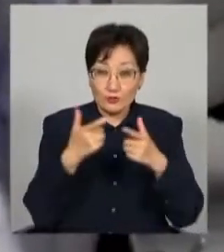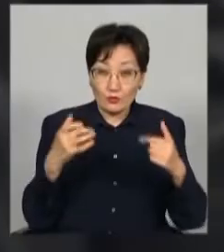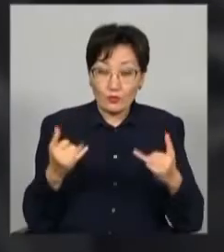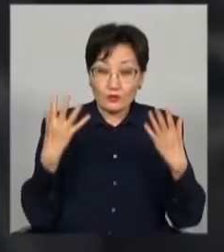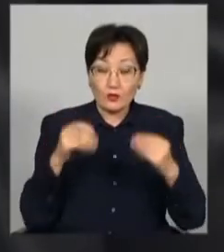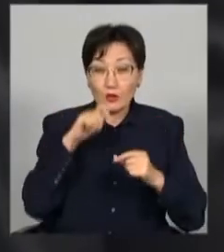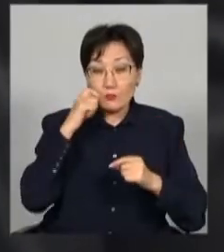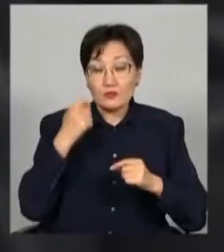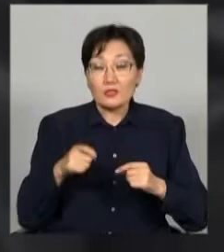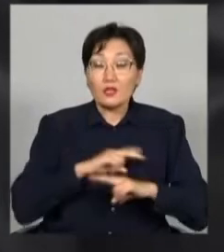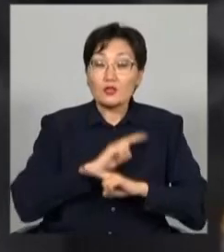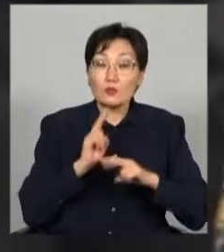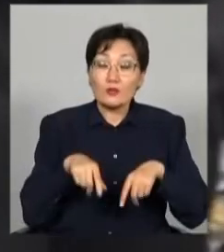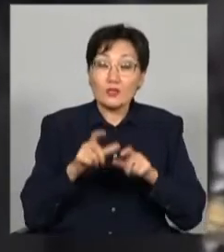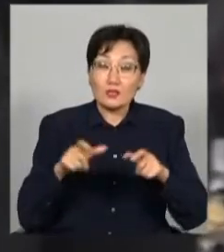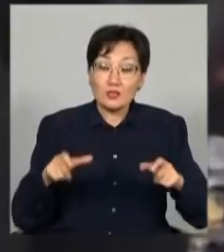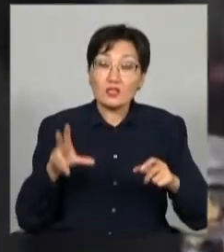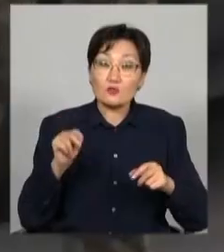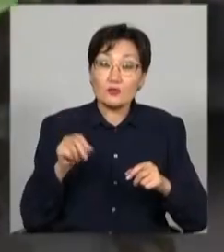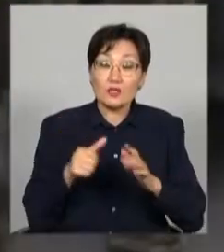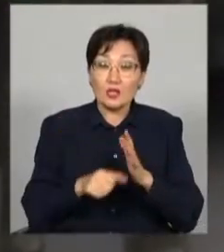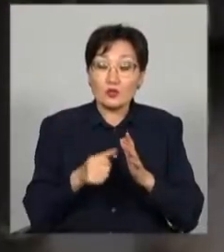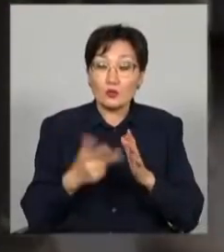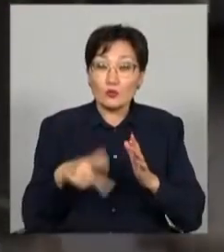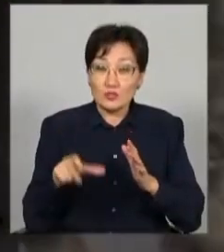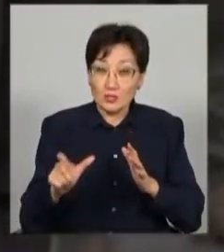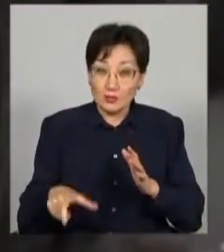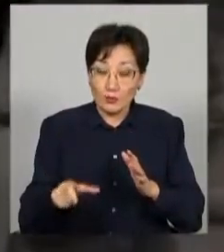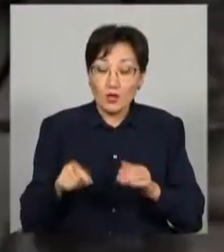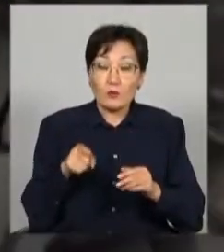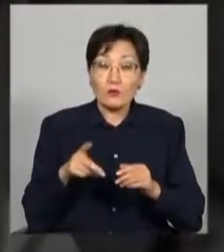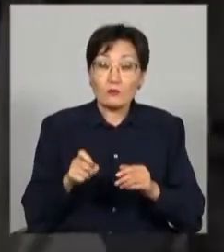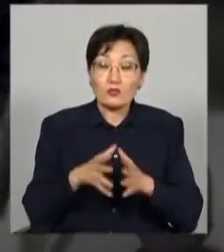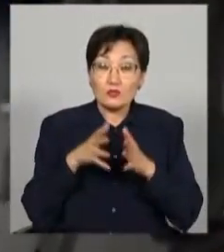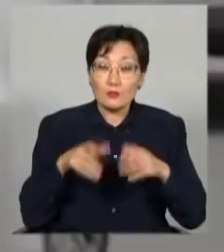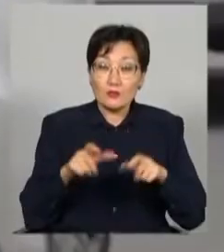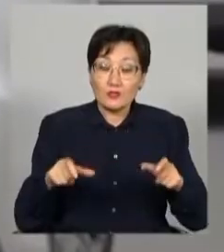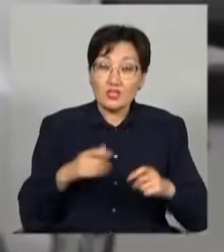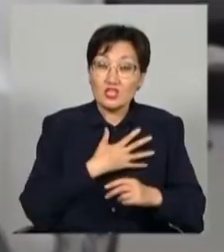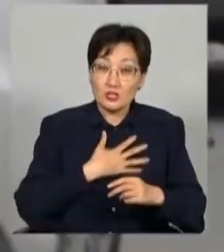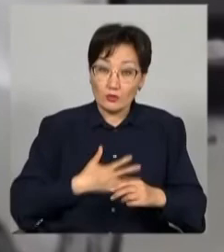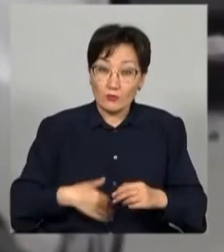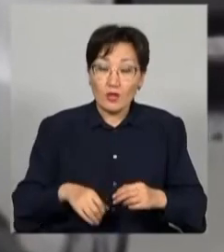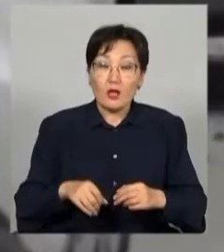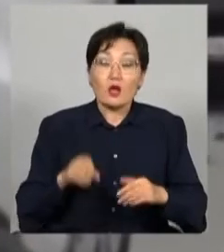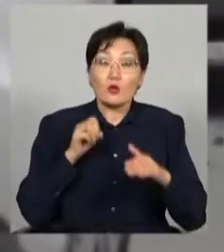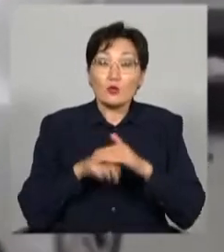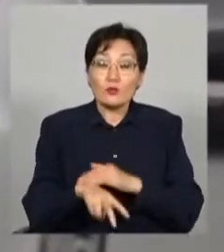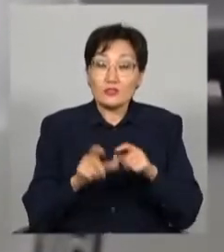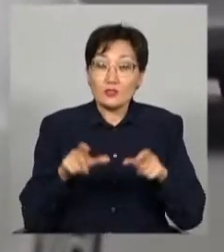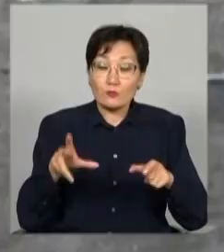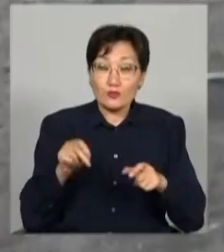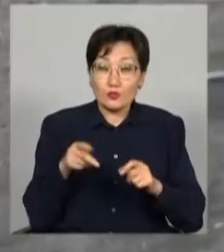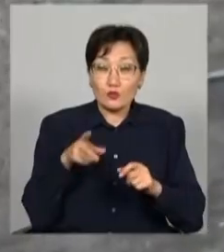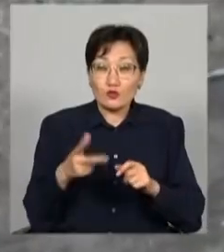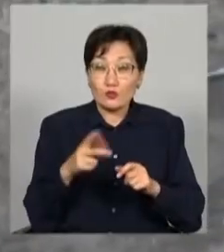бүгінде Украинада қаза болған бейбіт тұрғындар саны 630-дан асты. 1100-ден астам адам жараланған, ал бас сауғалаған босқындар саны